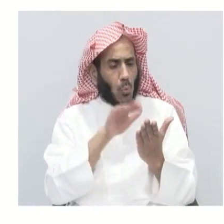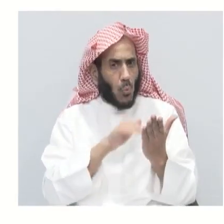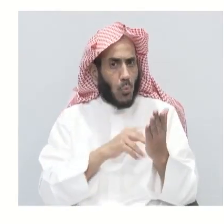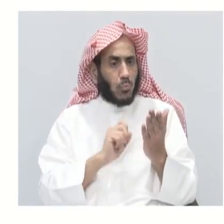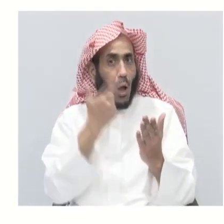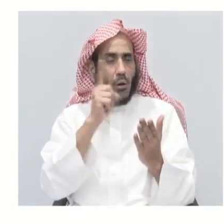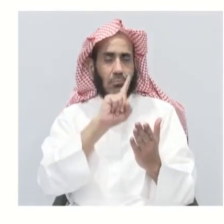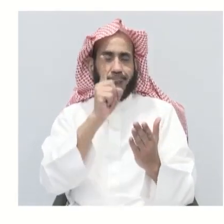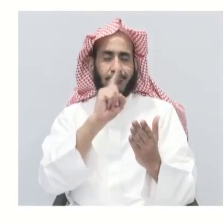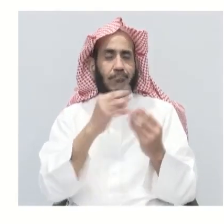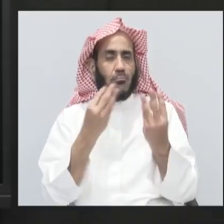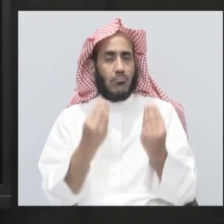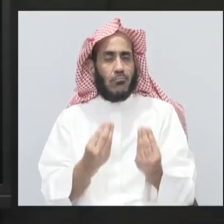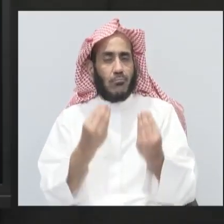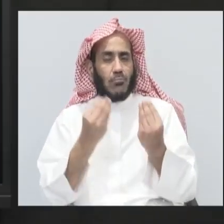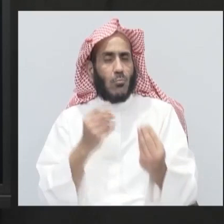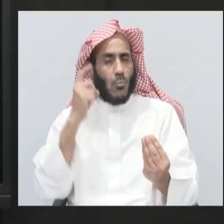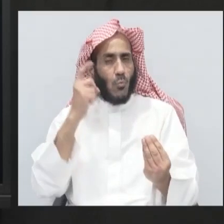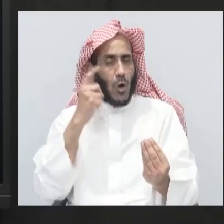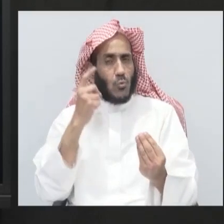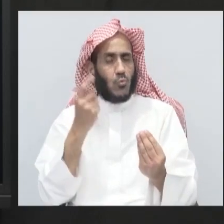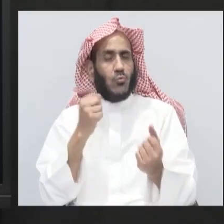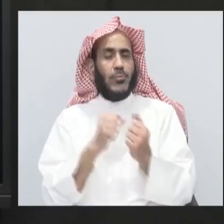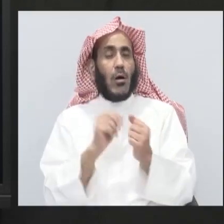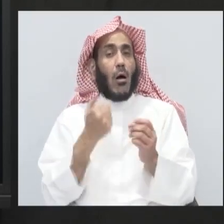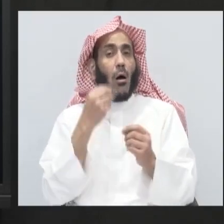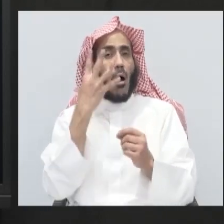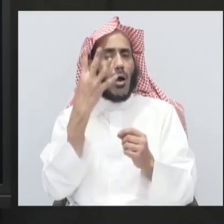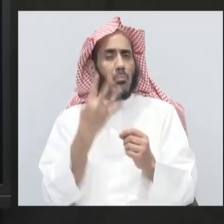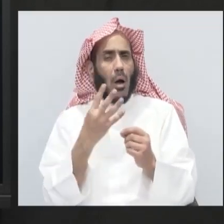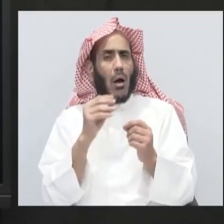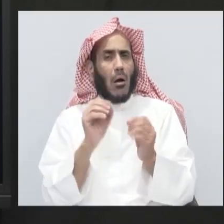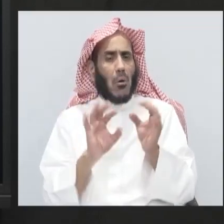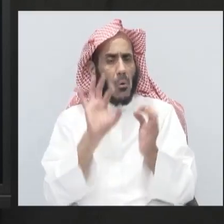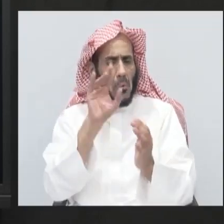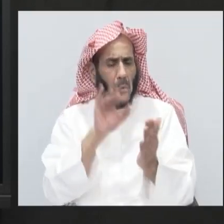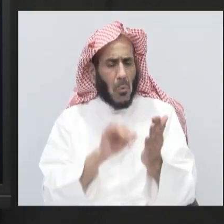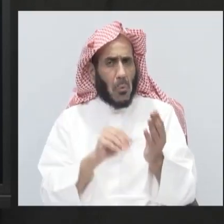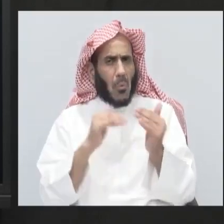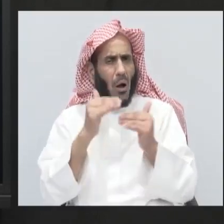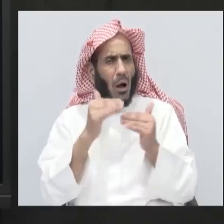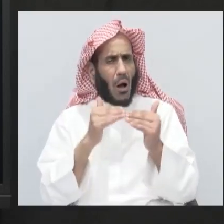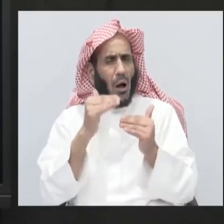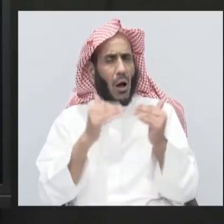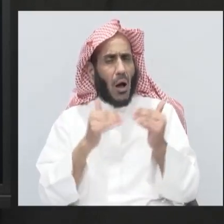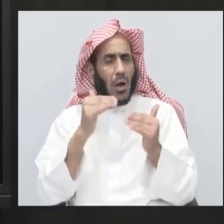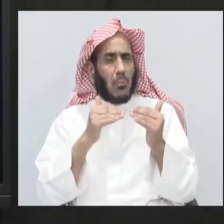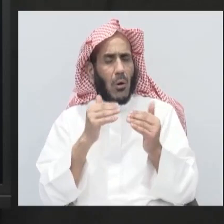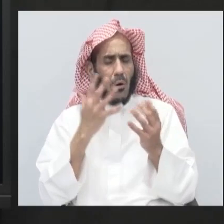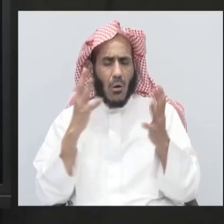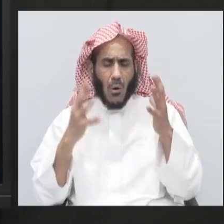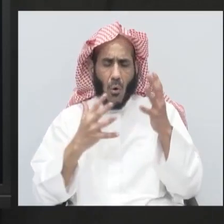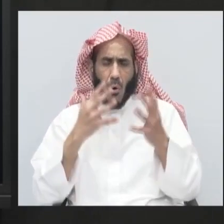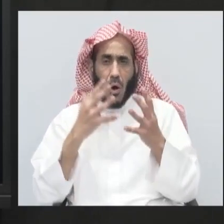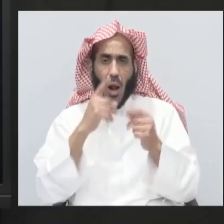نتيجه خطا وعلى الاغلب في اختبار التحصيلي يعطيك اربع خيارات قريبه بعضها من بعض مما يقع يقع الطالب في حيره من